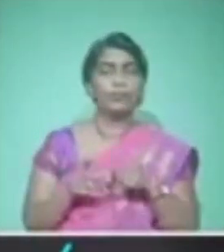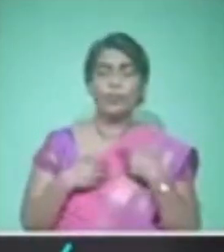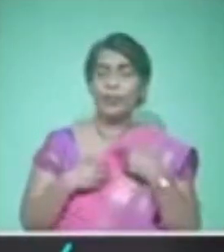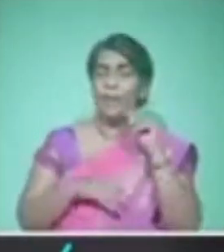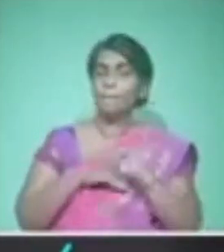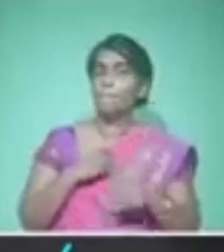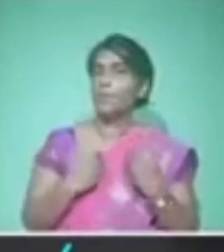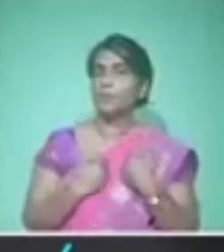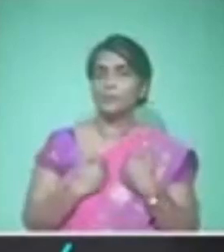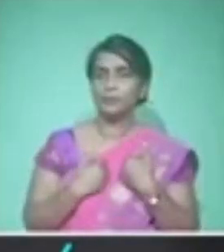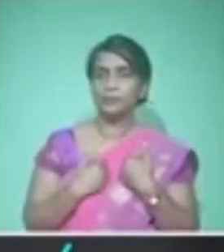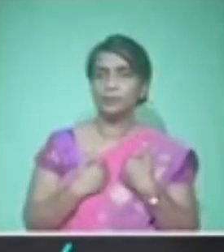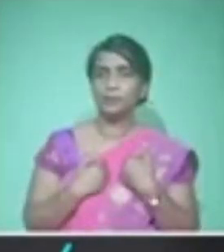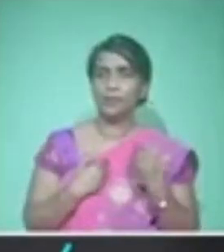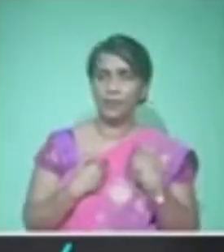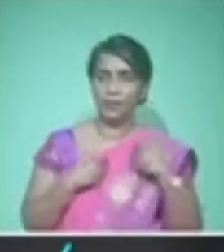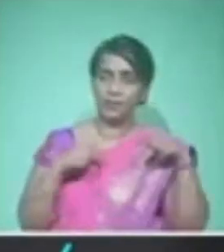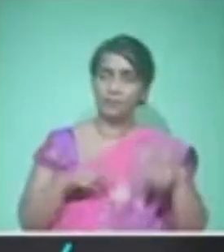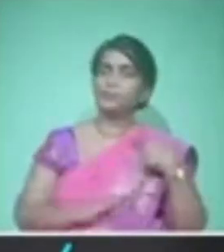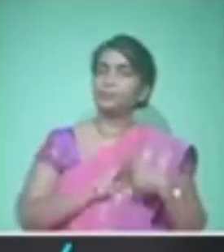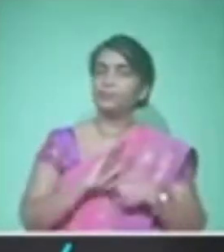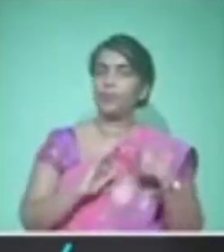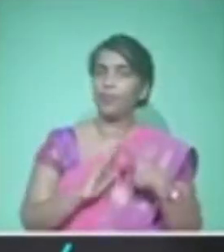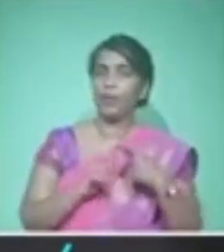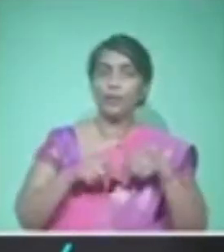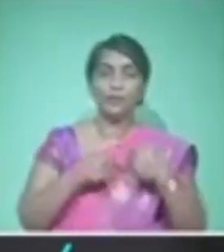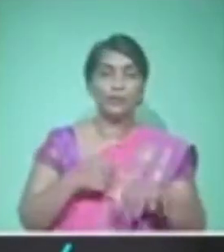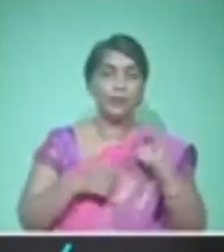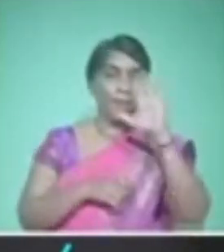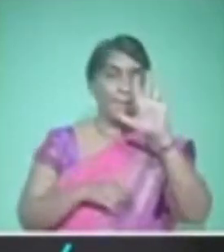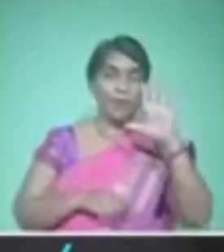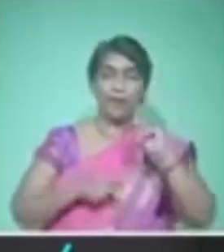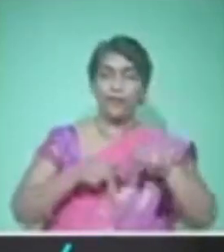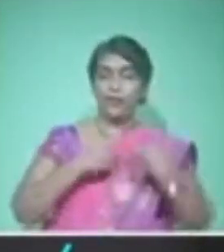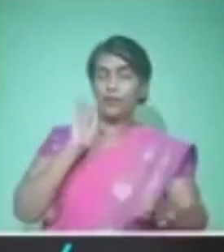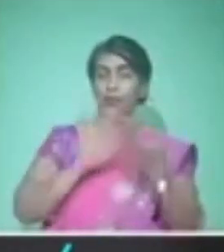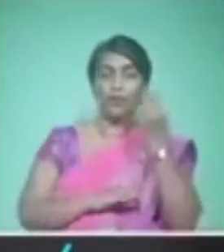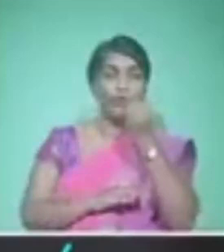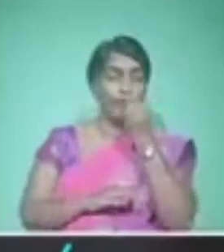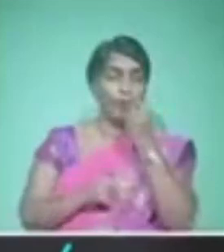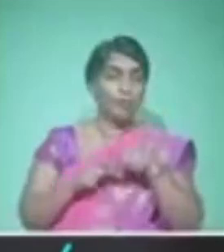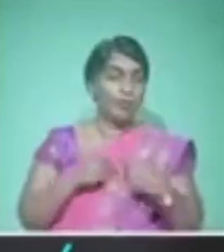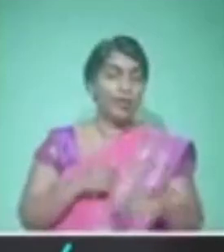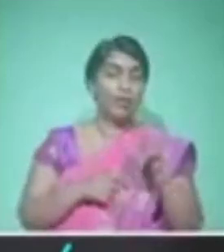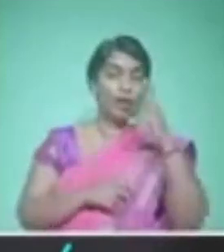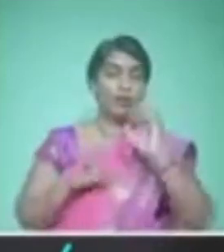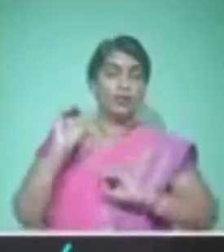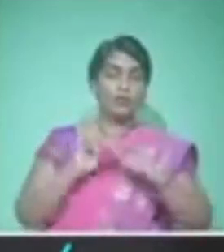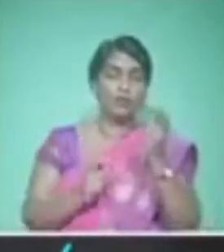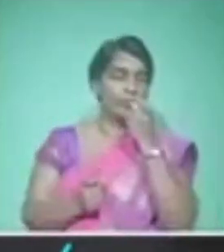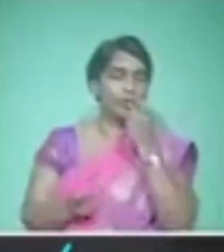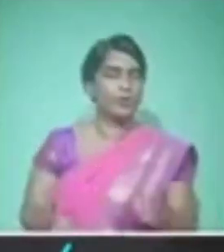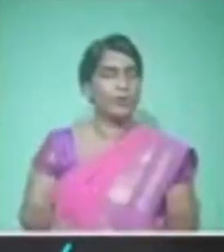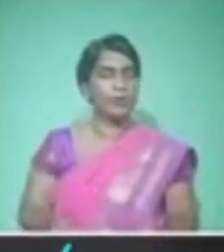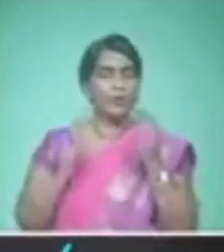සැලැස්ම මොකක්ද කියලා අපි දැන් මේකයි රටේ වෙලා තියෙන්නේ උද්දමනේ 155යි ආහාර උද්දමනේ 180යි බඩු මිල ඉහළ